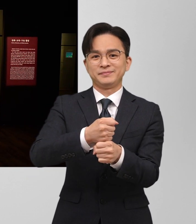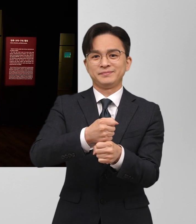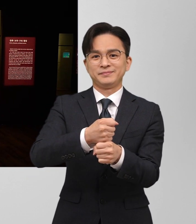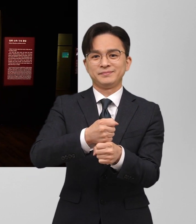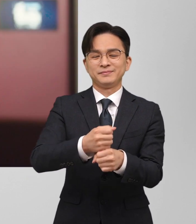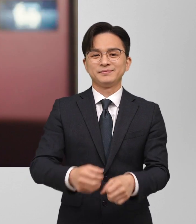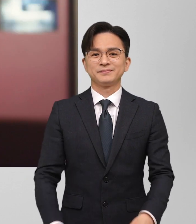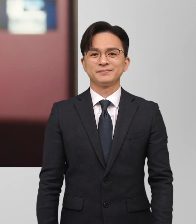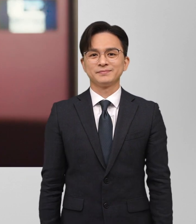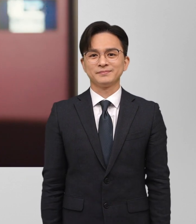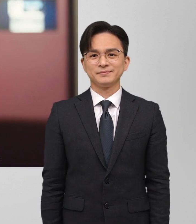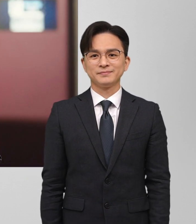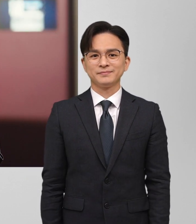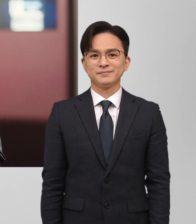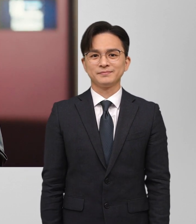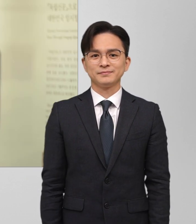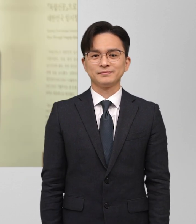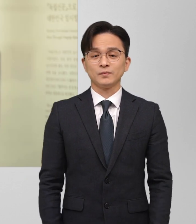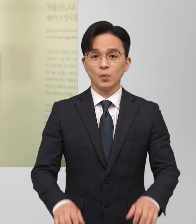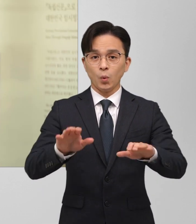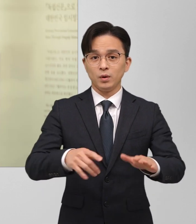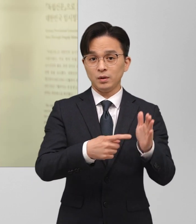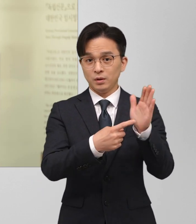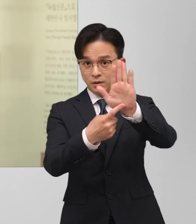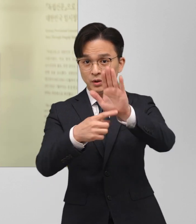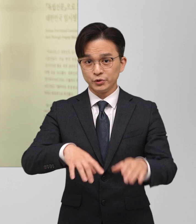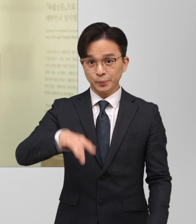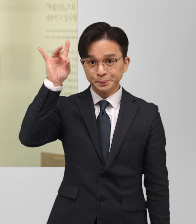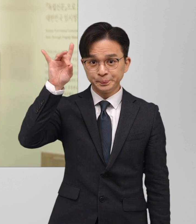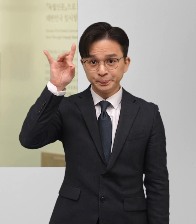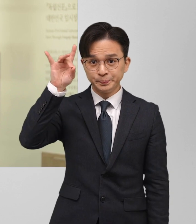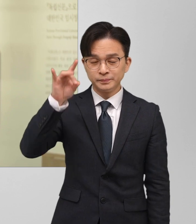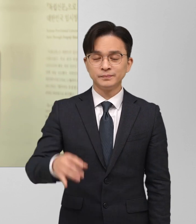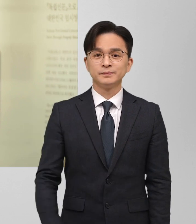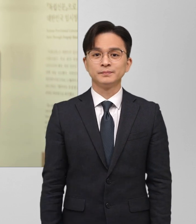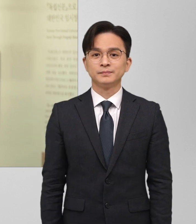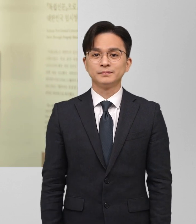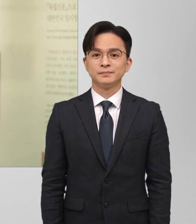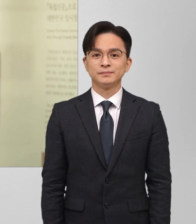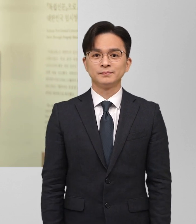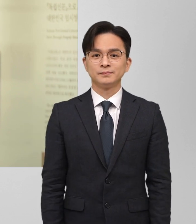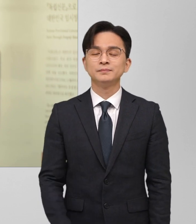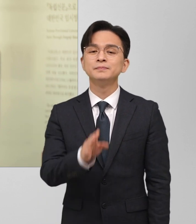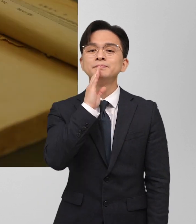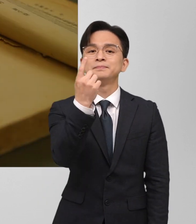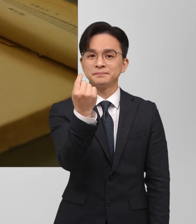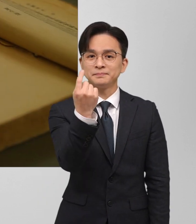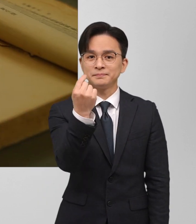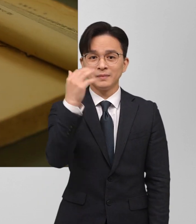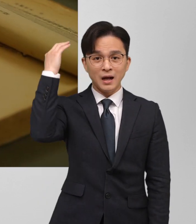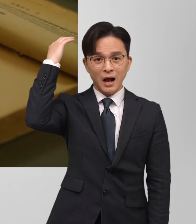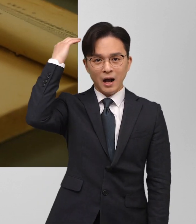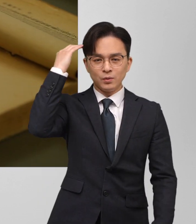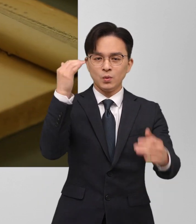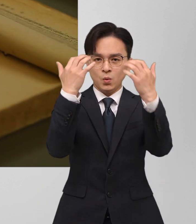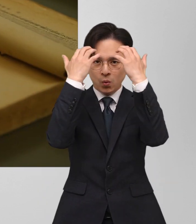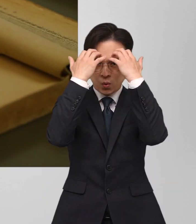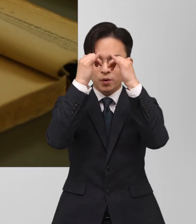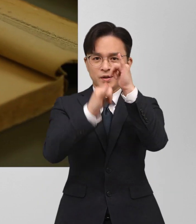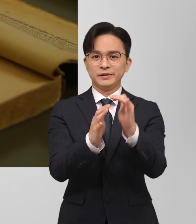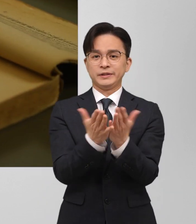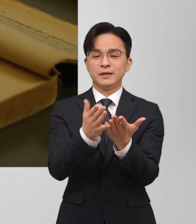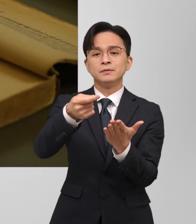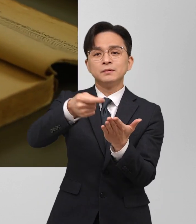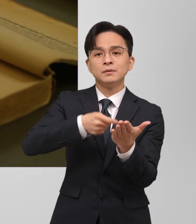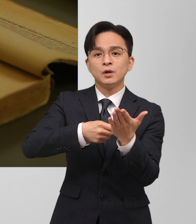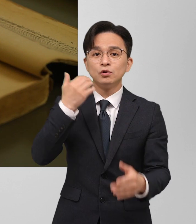알리기 위해서 역사서를 편찬했습니다. 아주 중요한 처음 공개되는 유물이네요. 네, 맞습니다. 특히 이 한국통사는